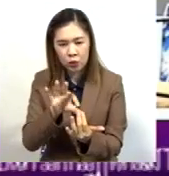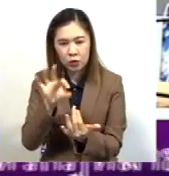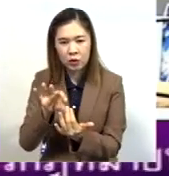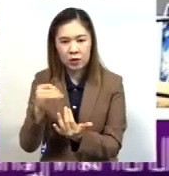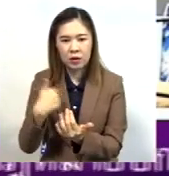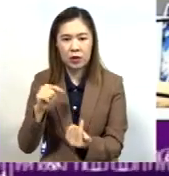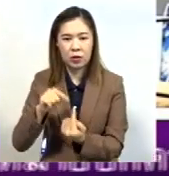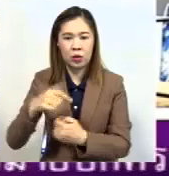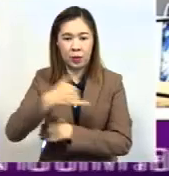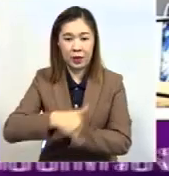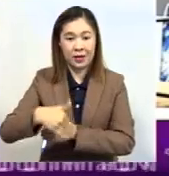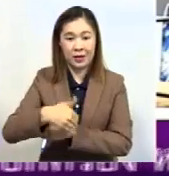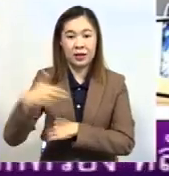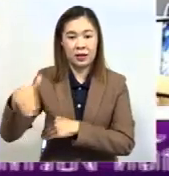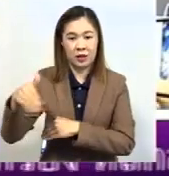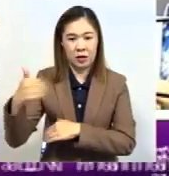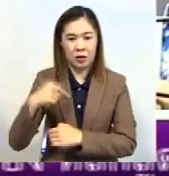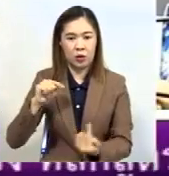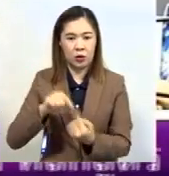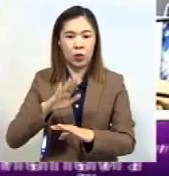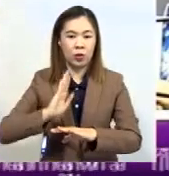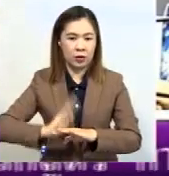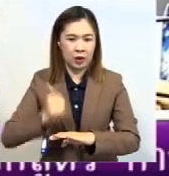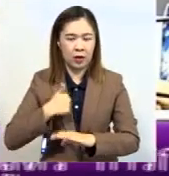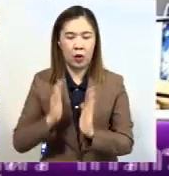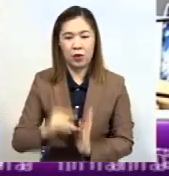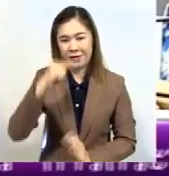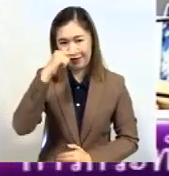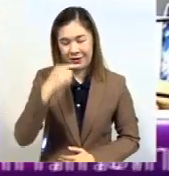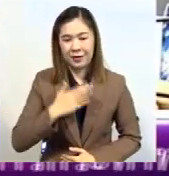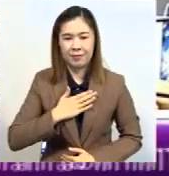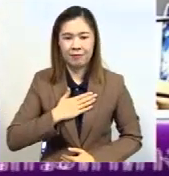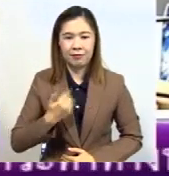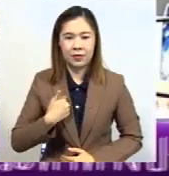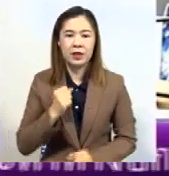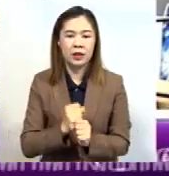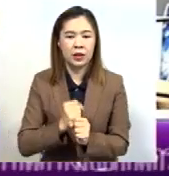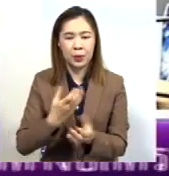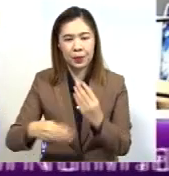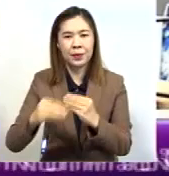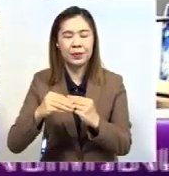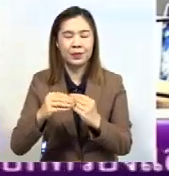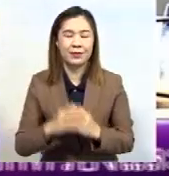ประเทศที่มีความต้องการความเชี่ยวชาญจากประเทศไทยนะครับอันนี้ก็เป็นสิ่งที่เรากำลังจะทำเพิ่มครับ